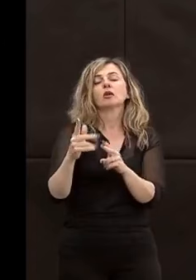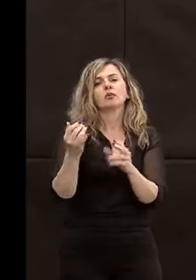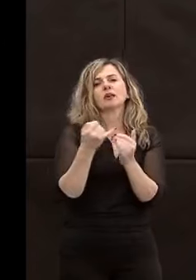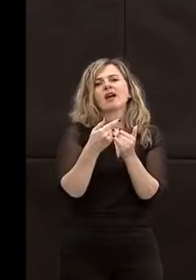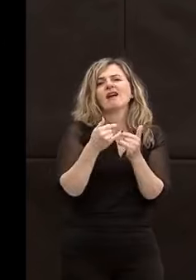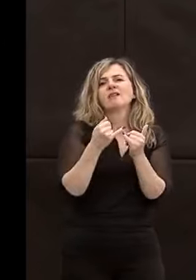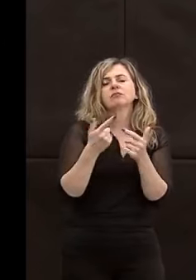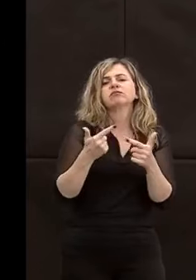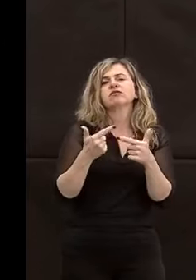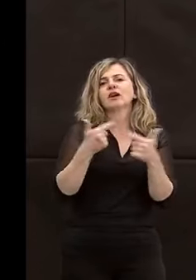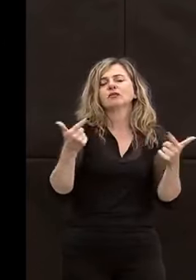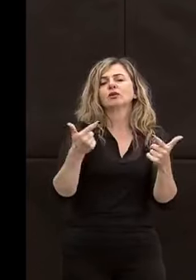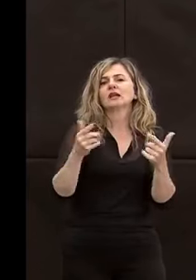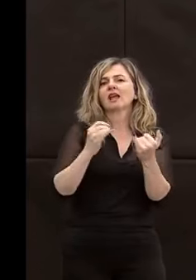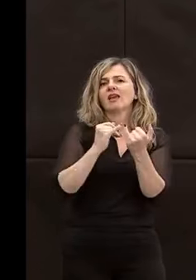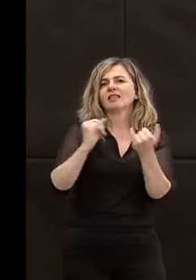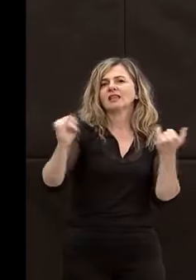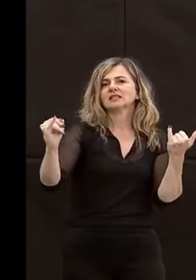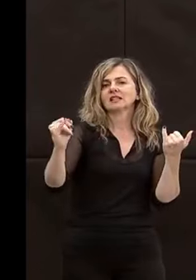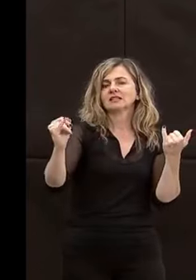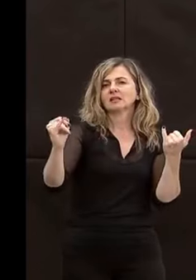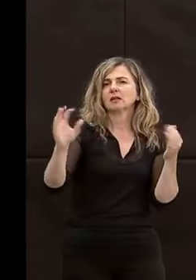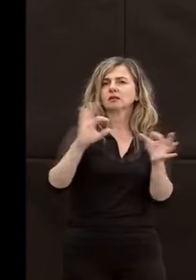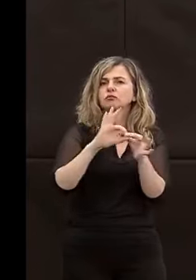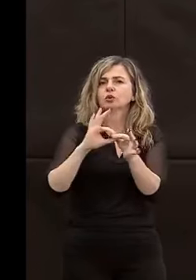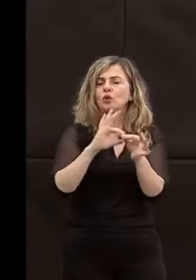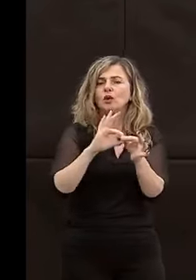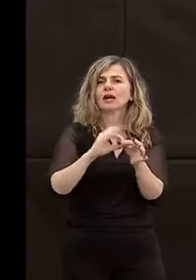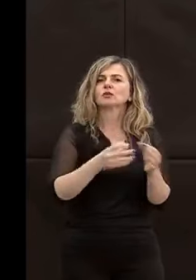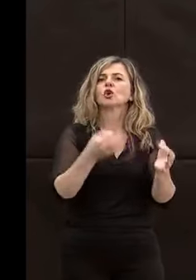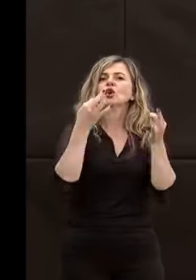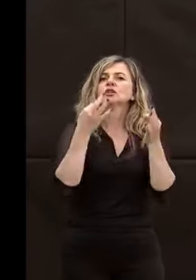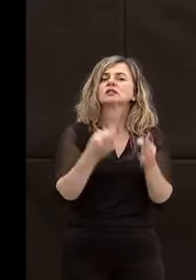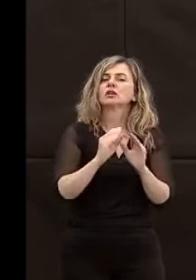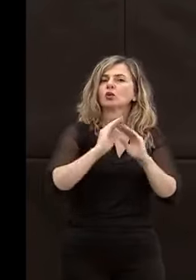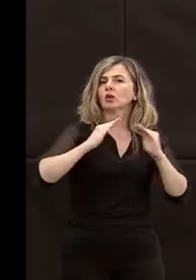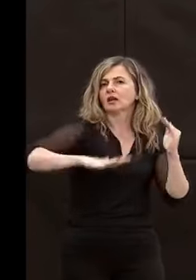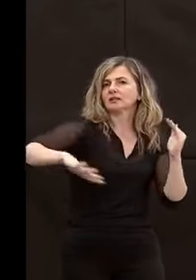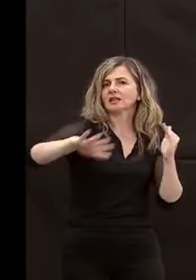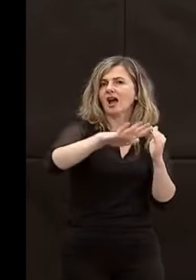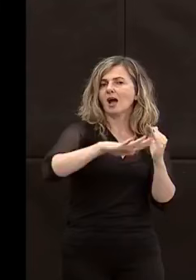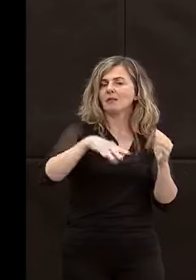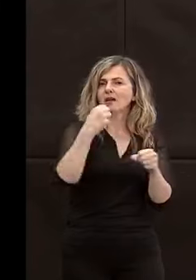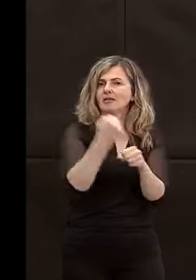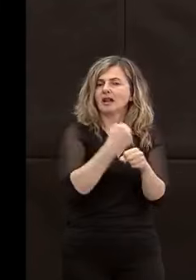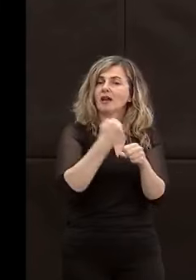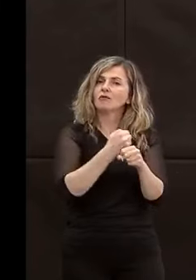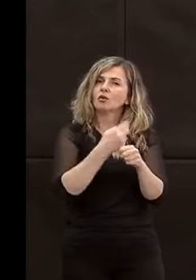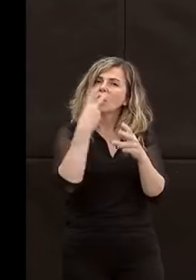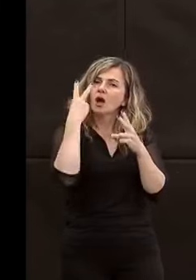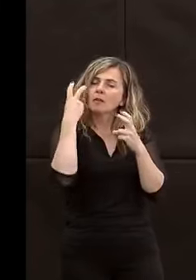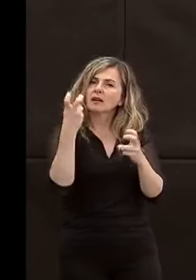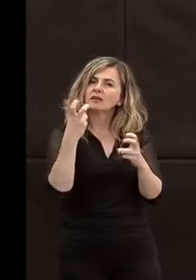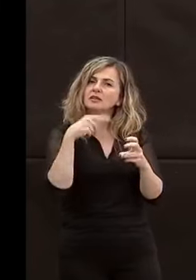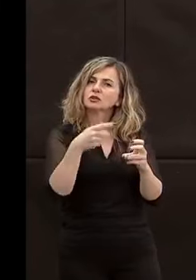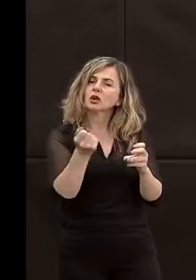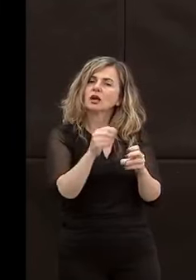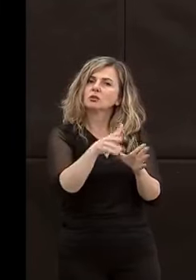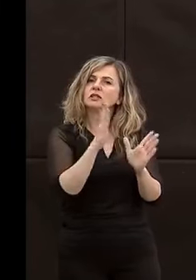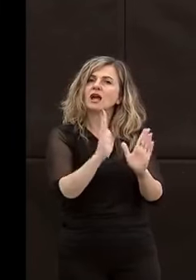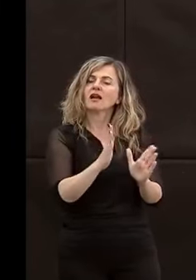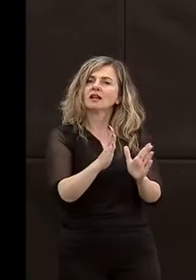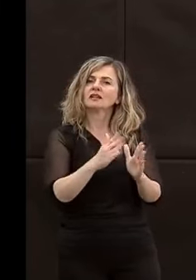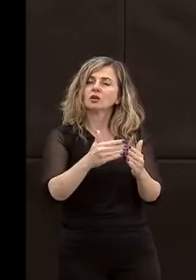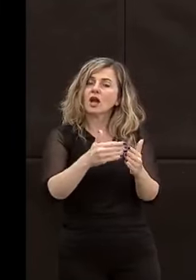quindi tutte le tematiche legate alla sicurezza sui luoghi di lavoro è previsto per queste categorie anche la possibilità di ampliare la